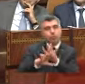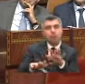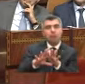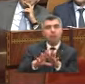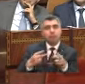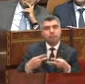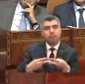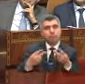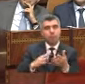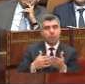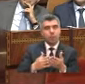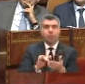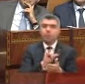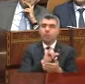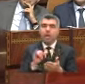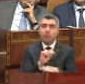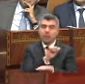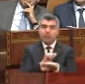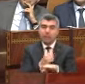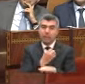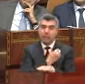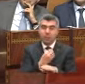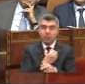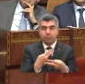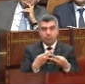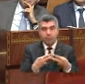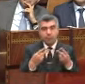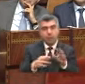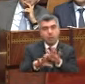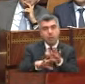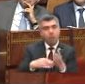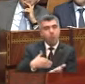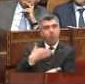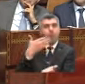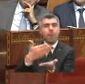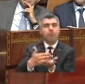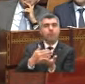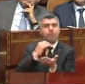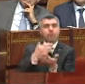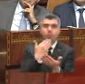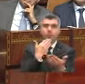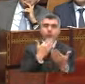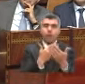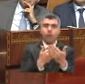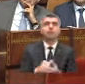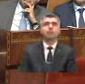ولا يمكن تحقيق ورش الحماية الاجتماعية دون وضع حد لهذه الظاهرة، وشكرا.